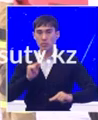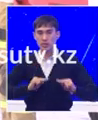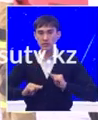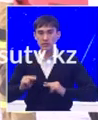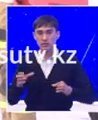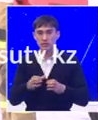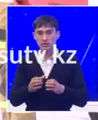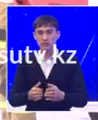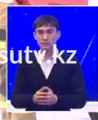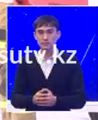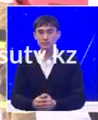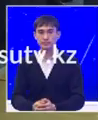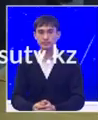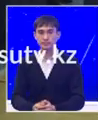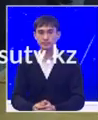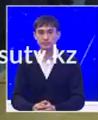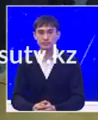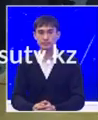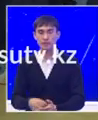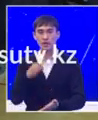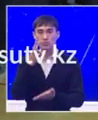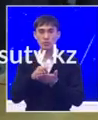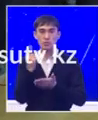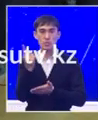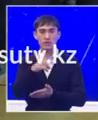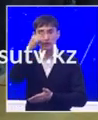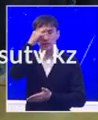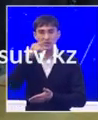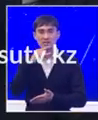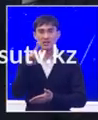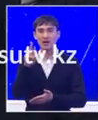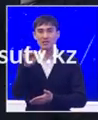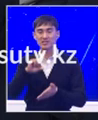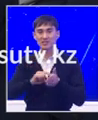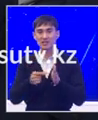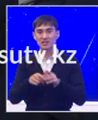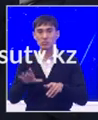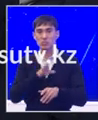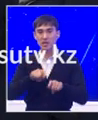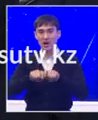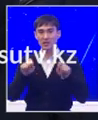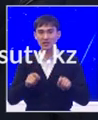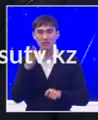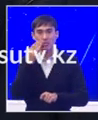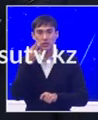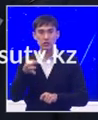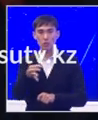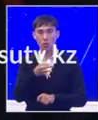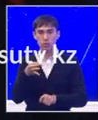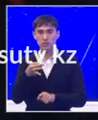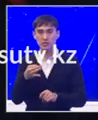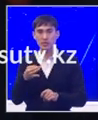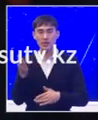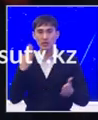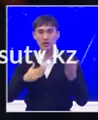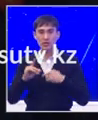преподавательским коллективом. Отметим, первый в Казахстане кадетский класс был открыт именно в Алматинской области.